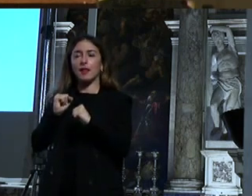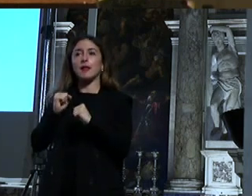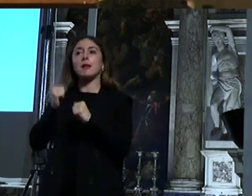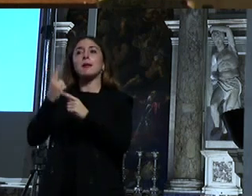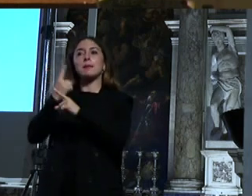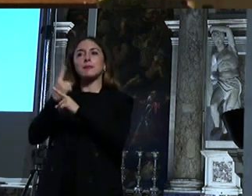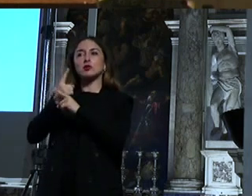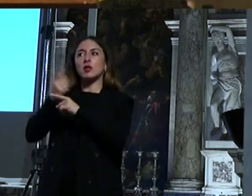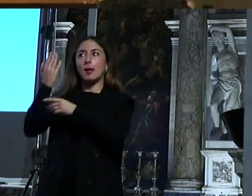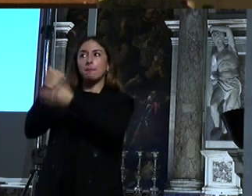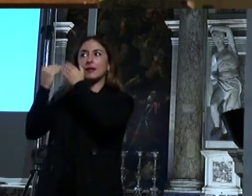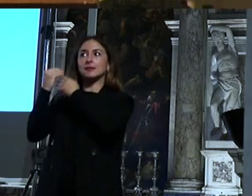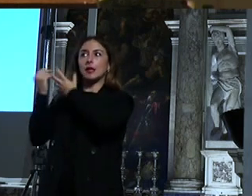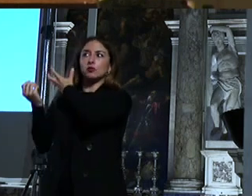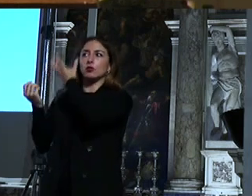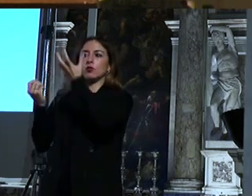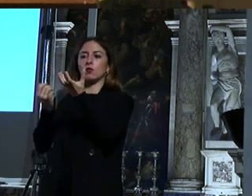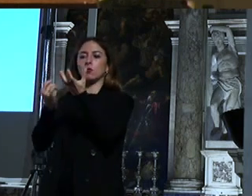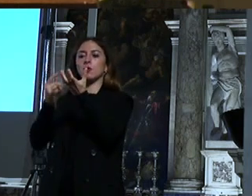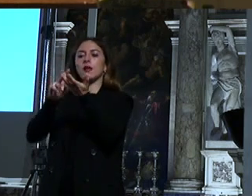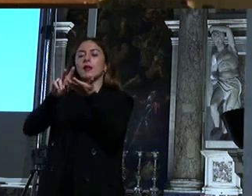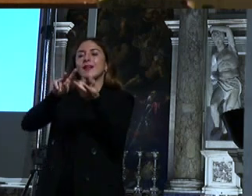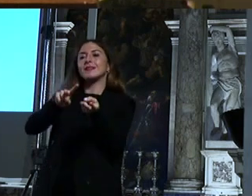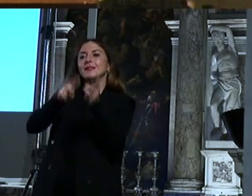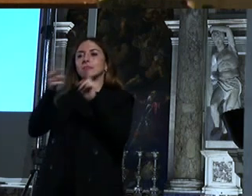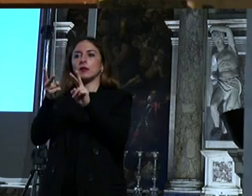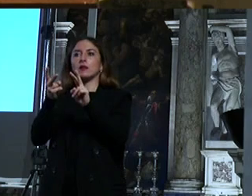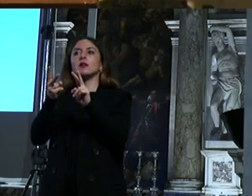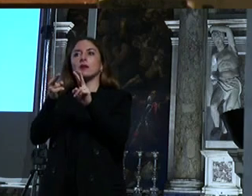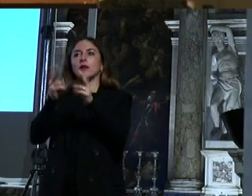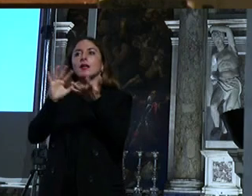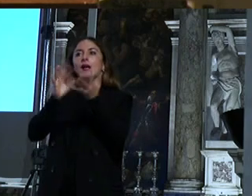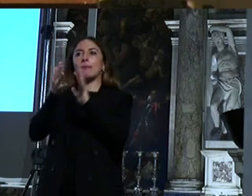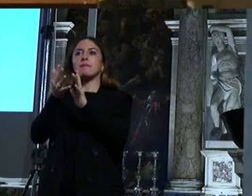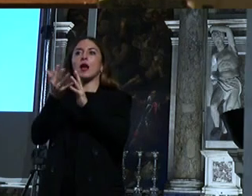reinterpretarlo in una visione futura. Ecco, credo che